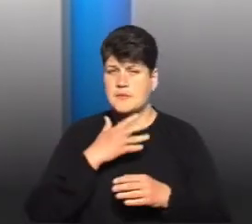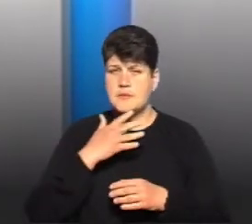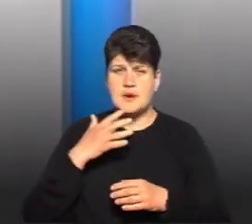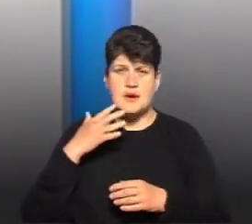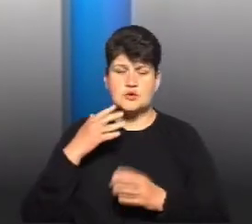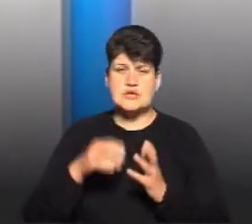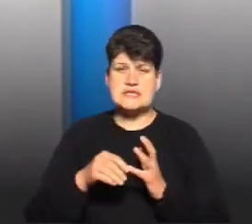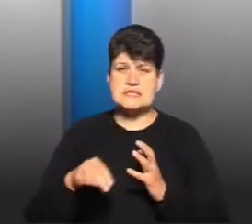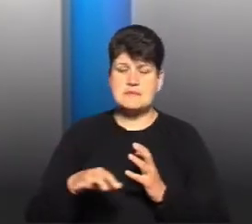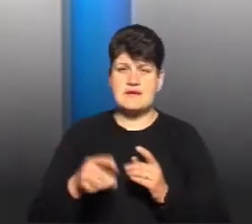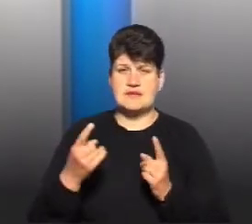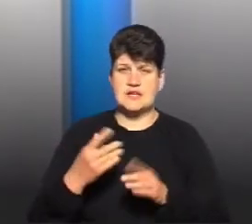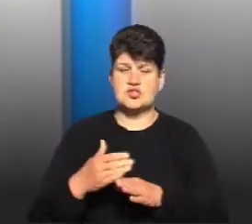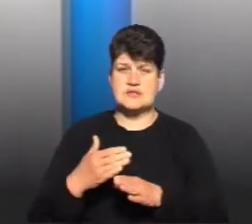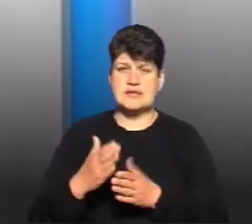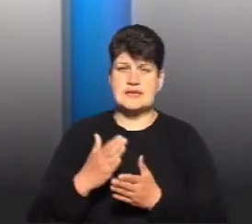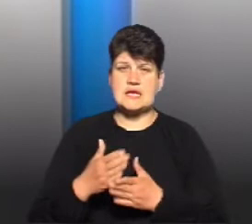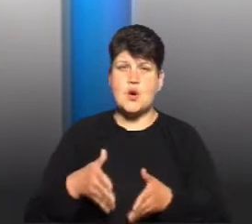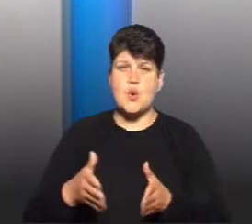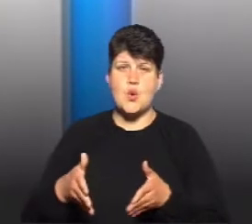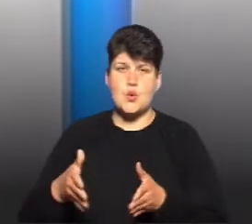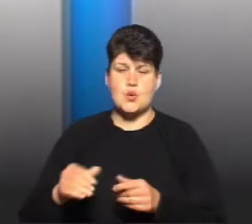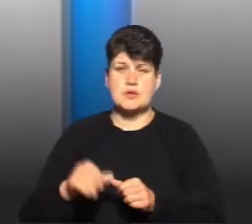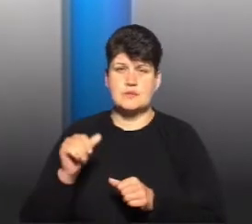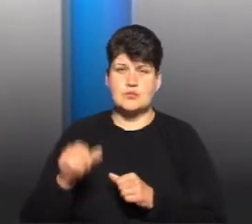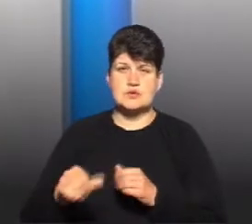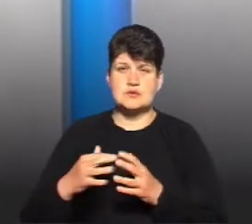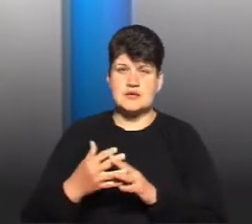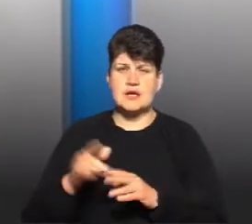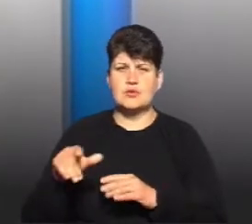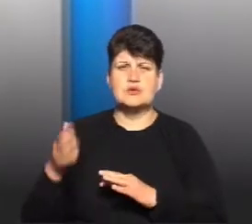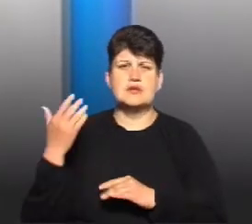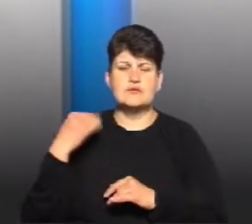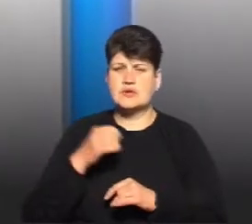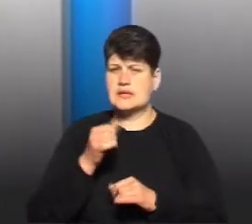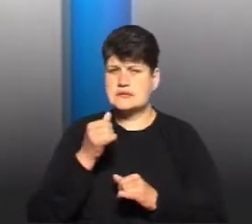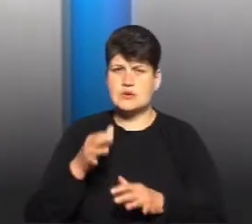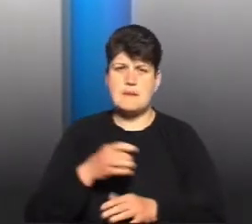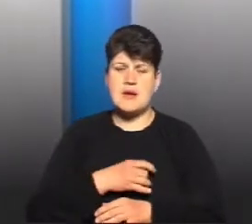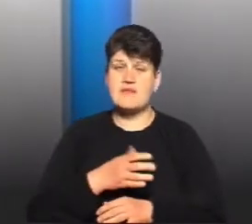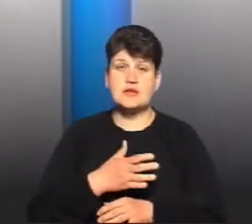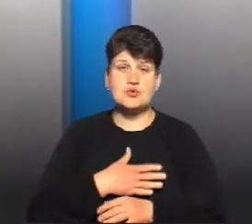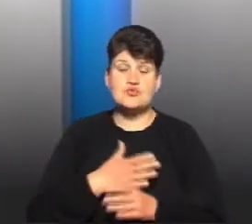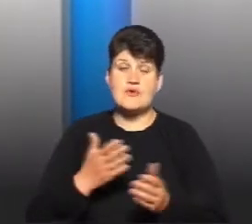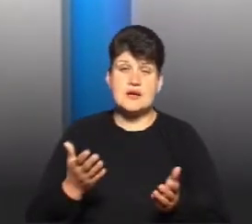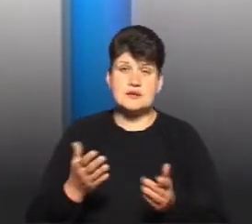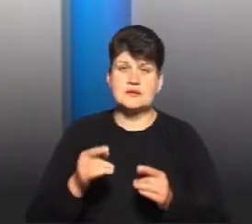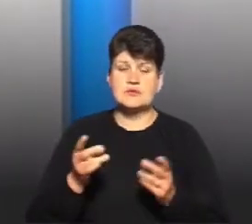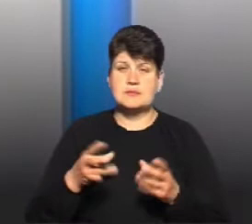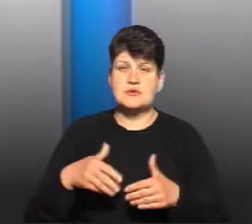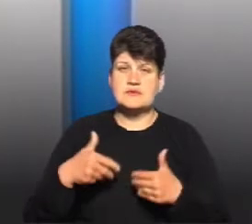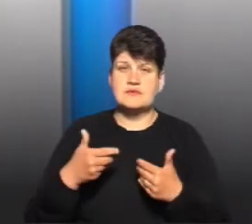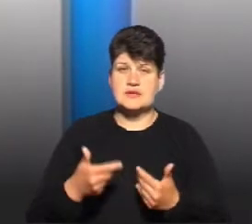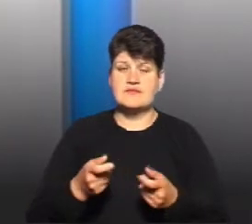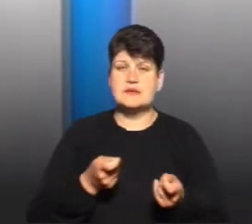велика частка земель складають городи за межами населеного пункту, які люди в свій час не змогли приватизувати, тому що треба було звертатися або в адміністрацію, в